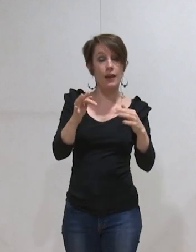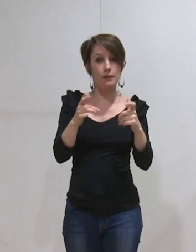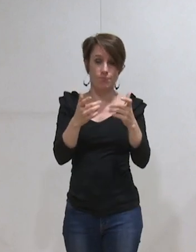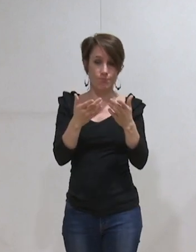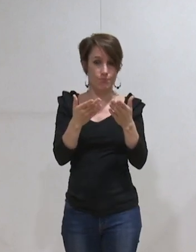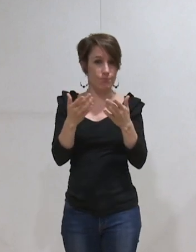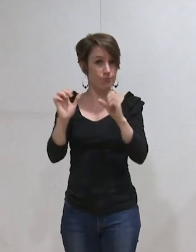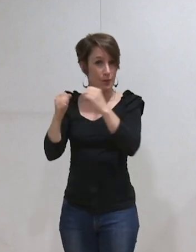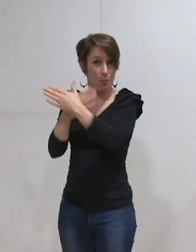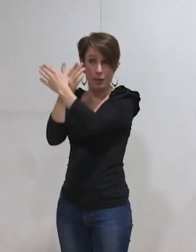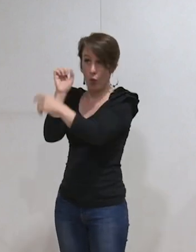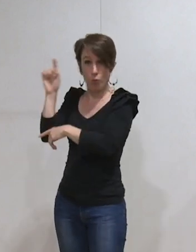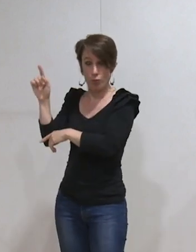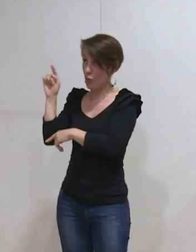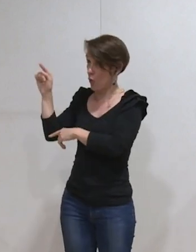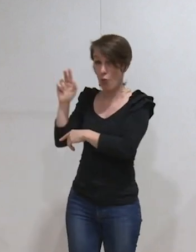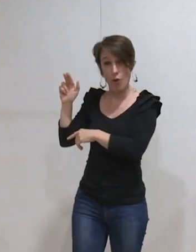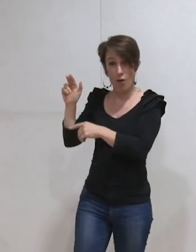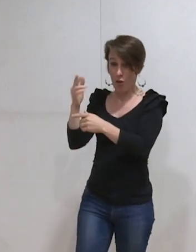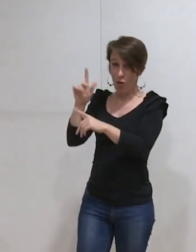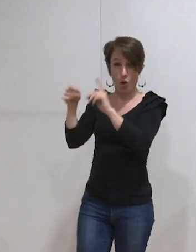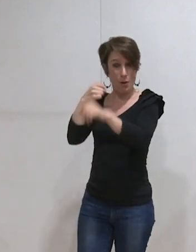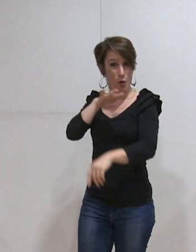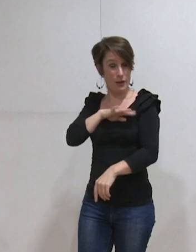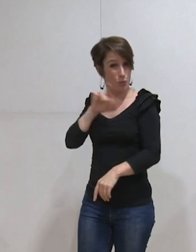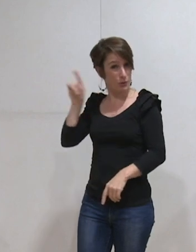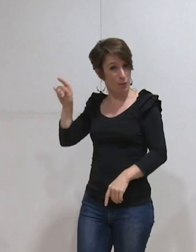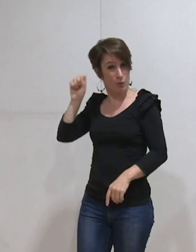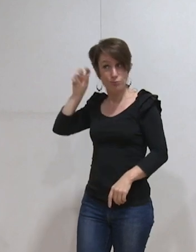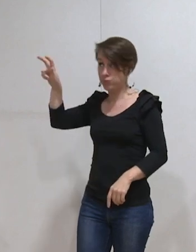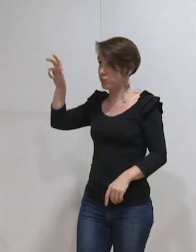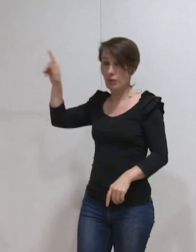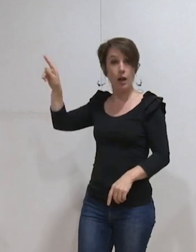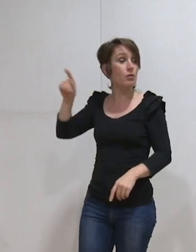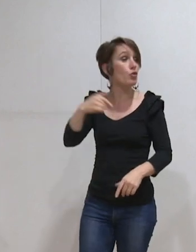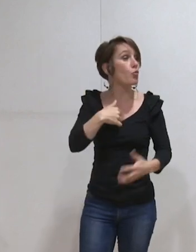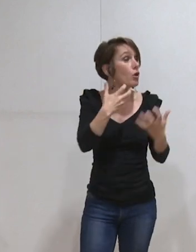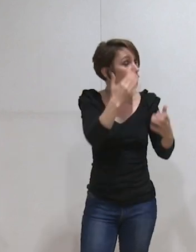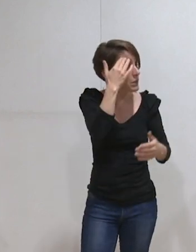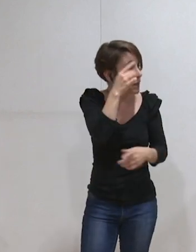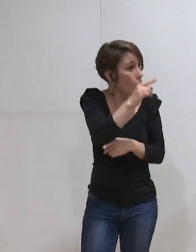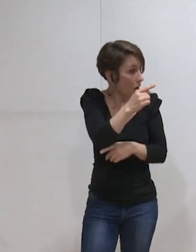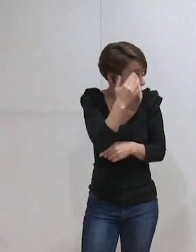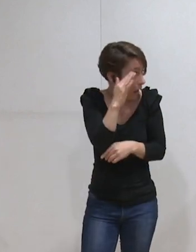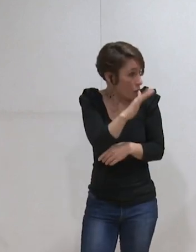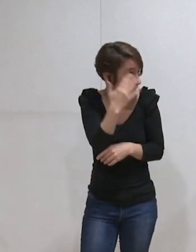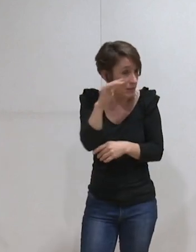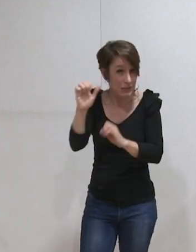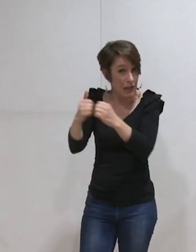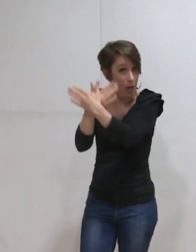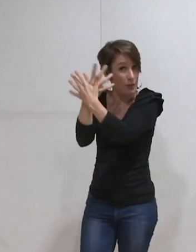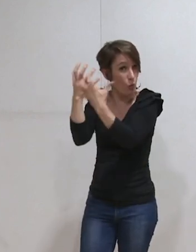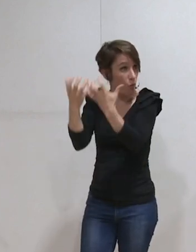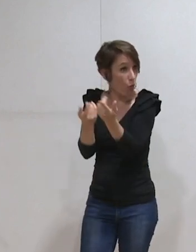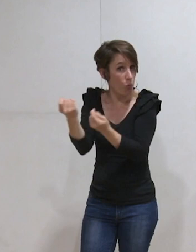recevoir cet équipement donc je voudrais simplement savoir si on s'avit un petit peu plus que moi ou que nous sur la position actuelle de l'agglomération